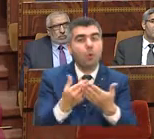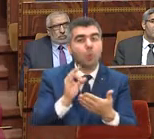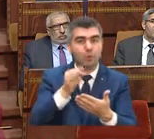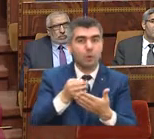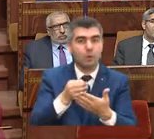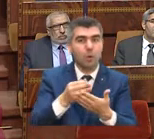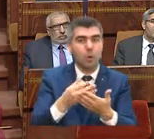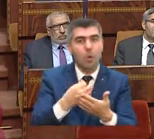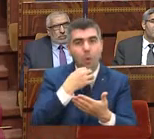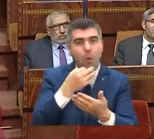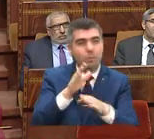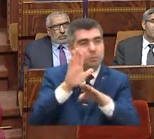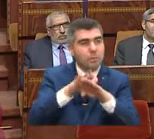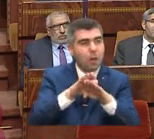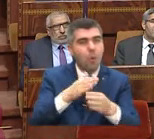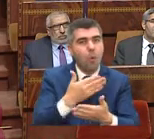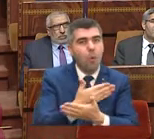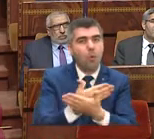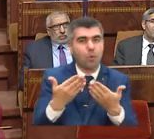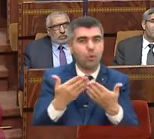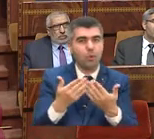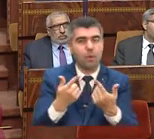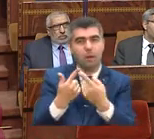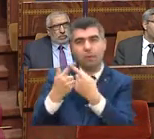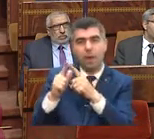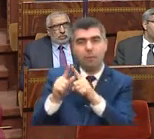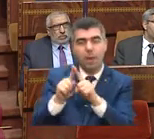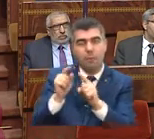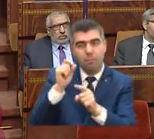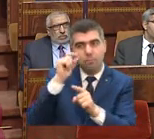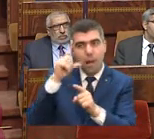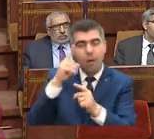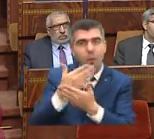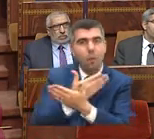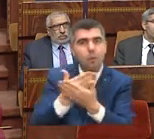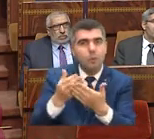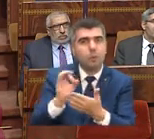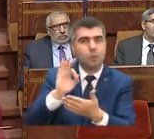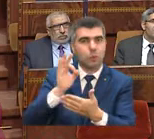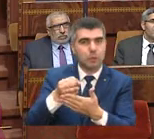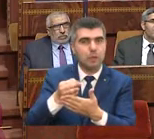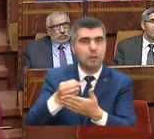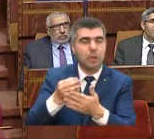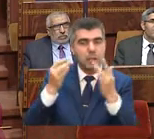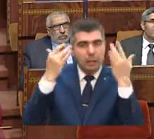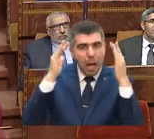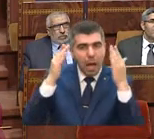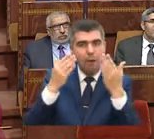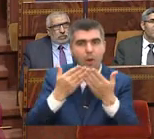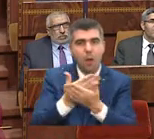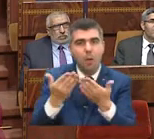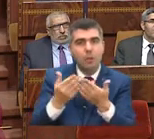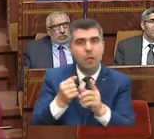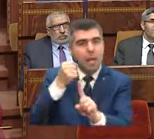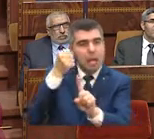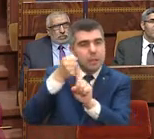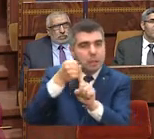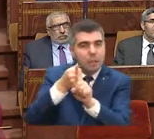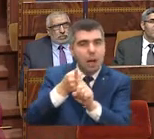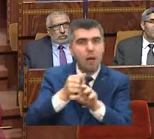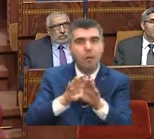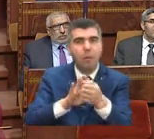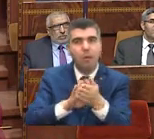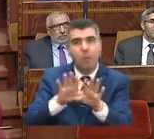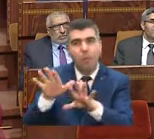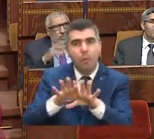كافة الأجهزة لمزيد من التعبئة واليقظة، وندعو النخب المثقفة والتربوية إلى القيام بأدوارها كذلك